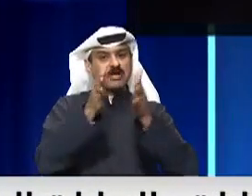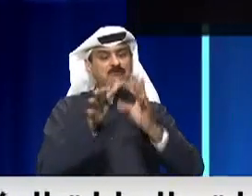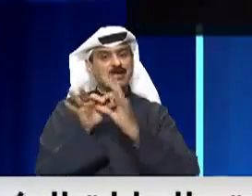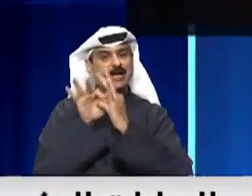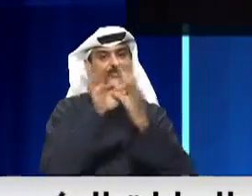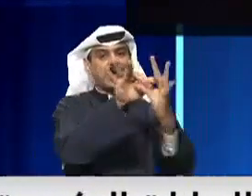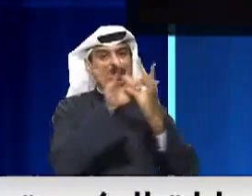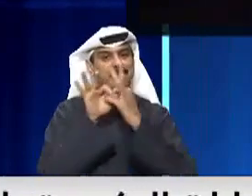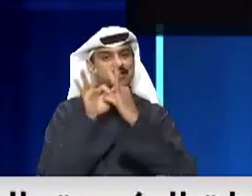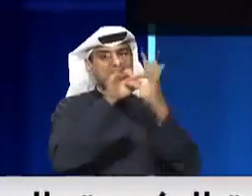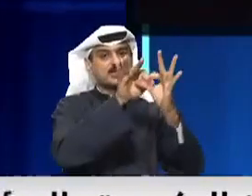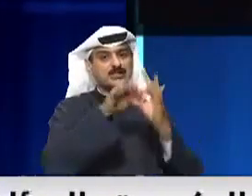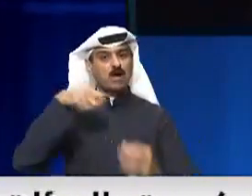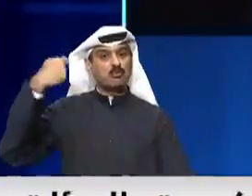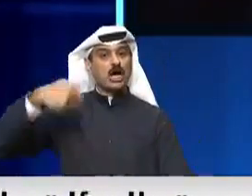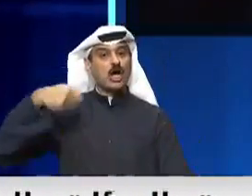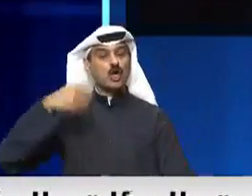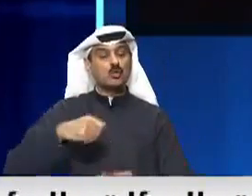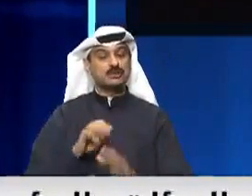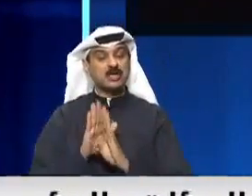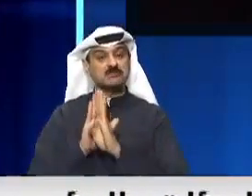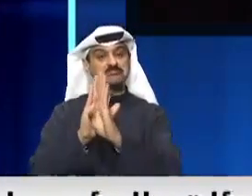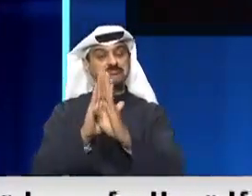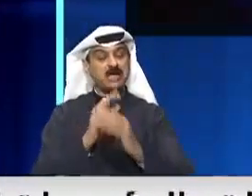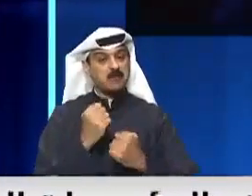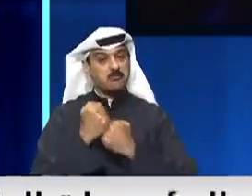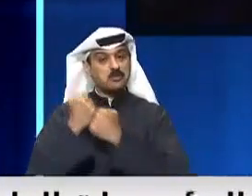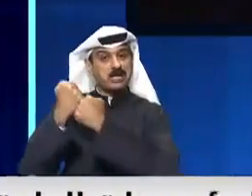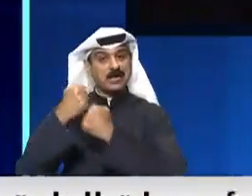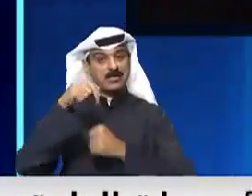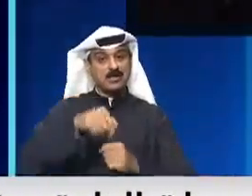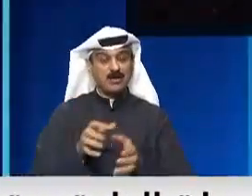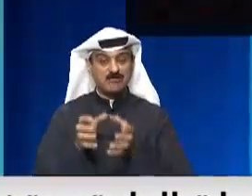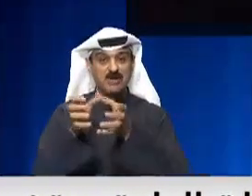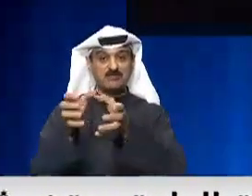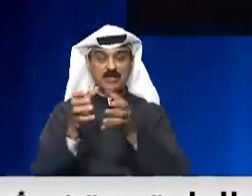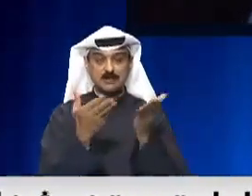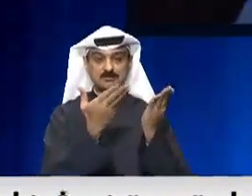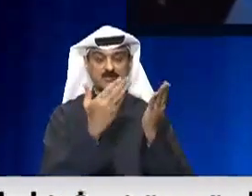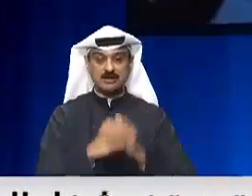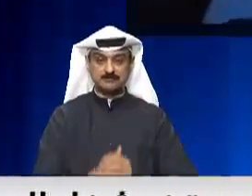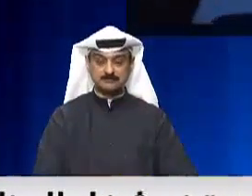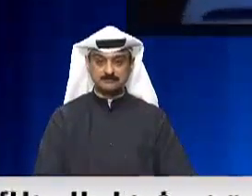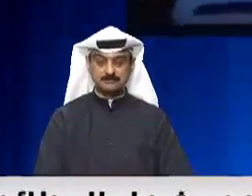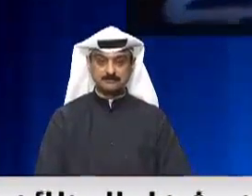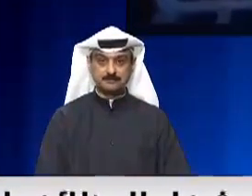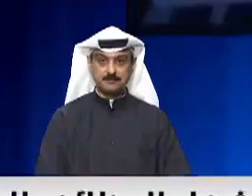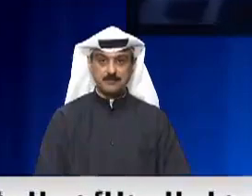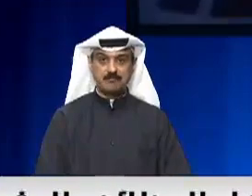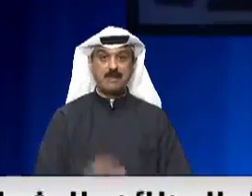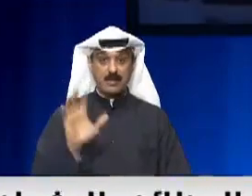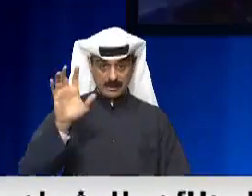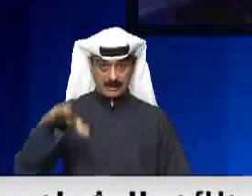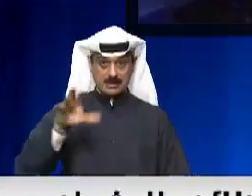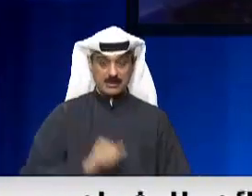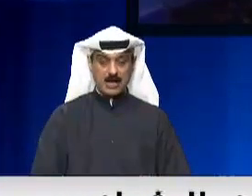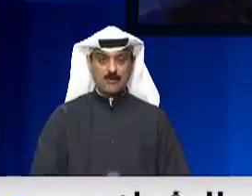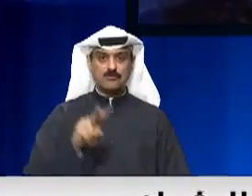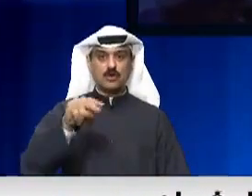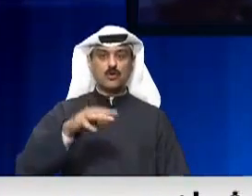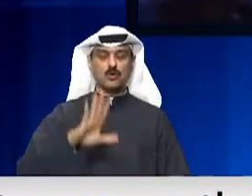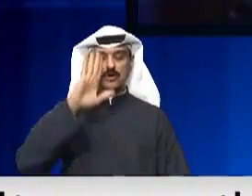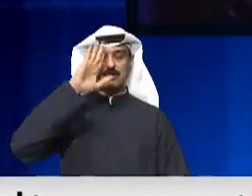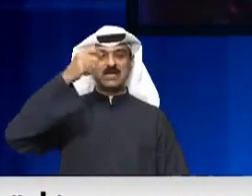الأخرى المشاركة في تقديم الدعم والإسناد فريق خالد؟ نعم أخوي مصطفى، يا أهلا وسهلا